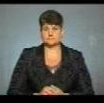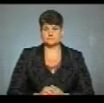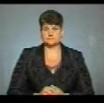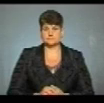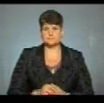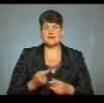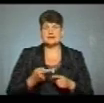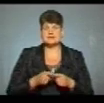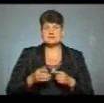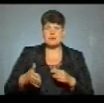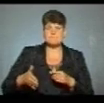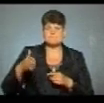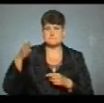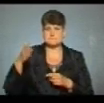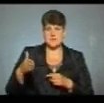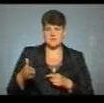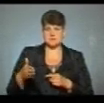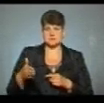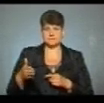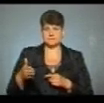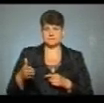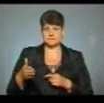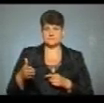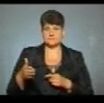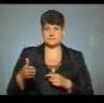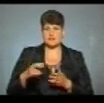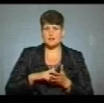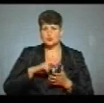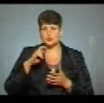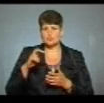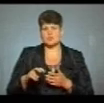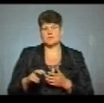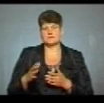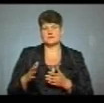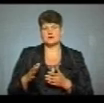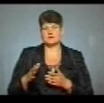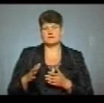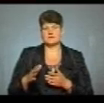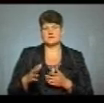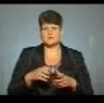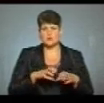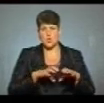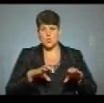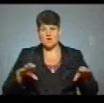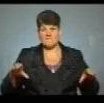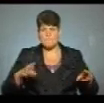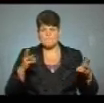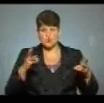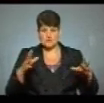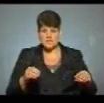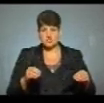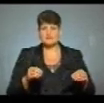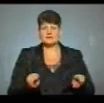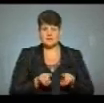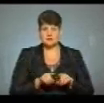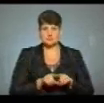Це паркан долає учасник спортсмен. Далі він підхватує рукава пожежні. Теж вони